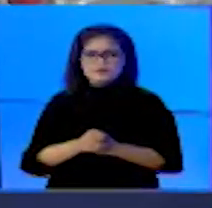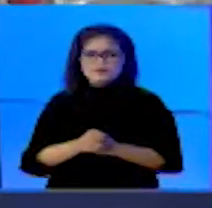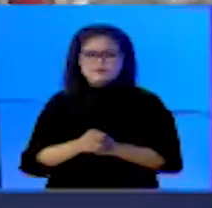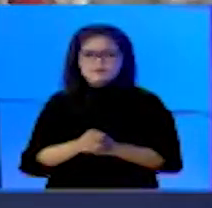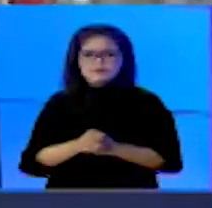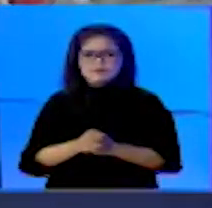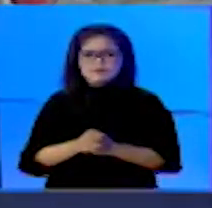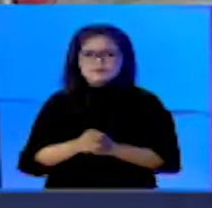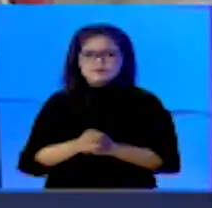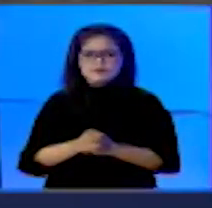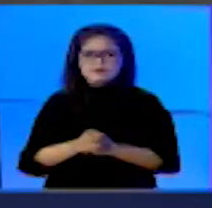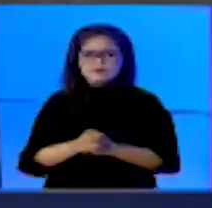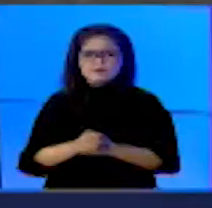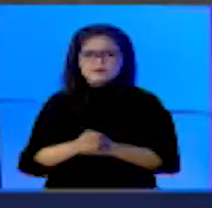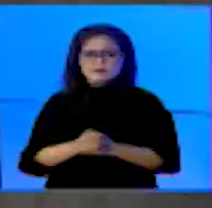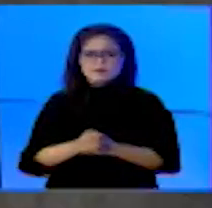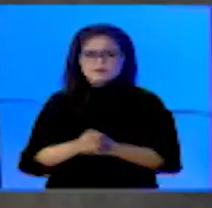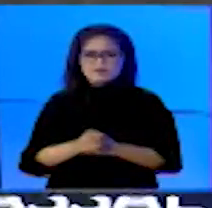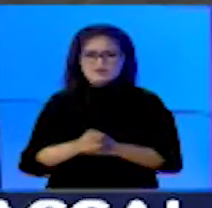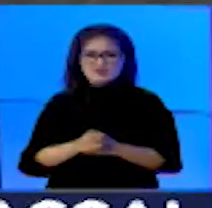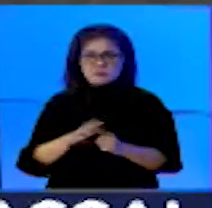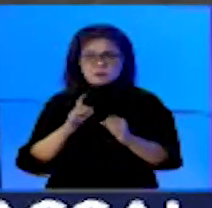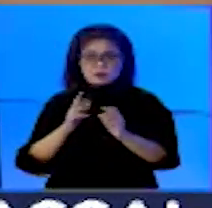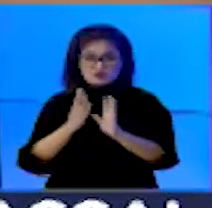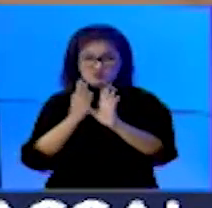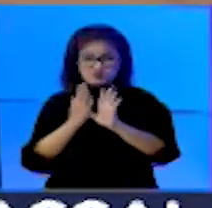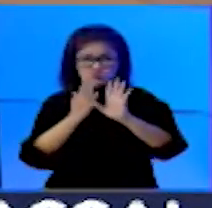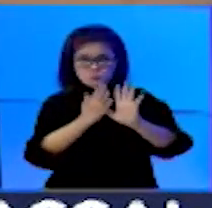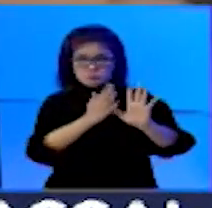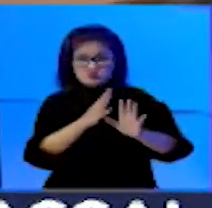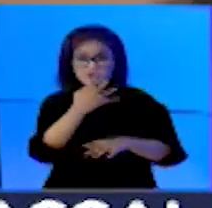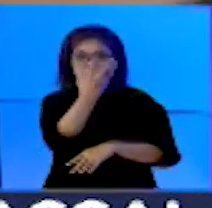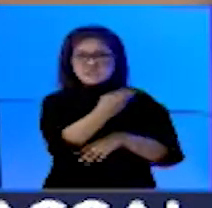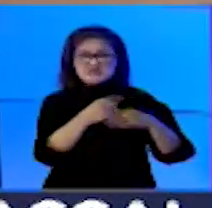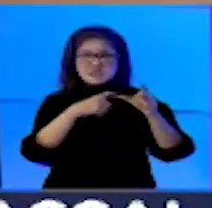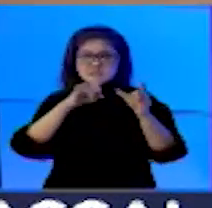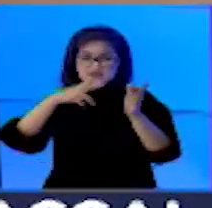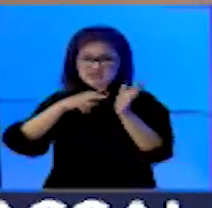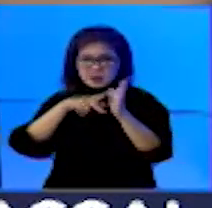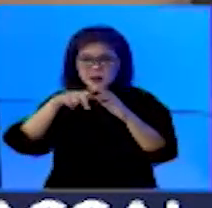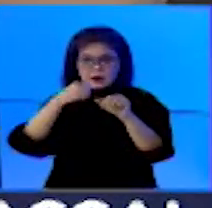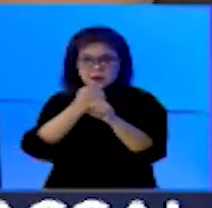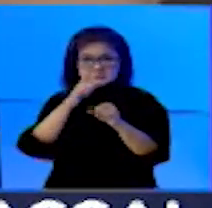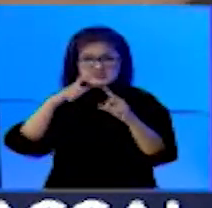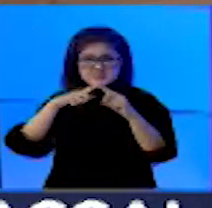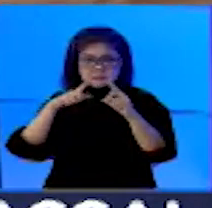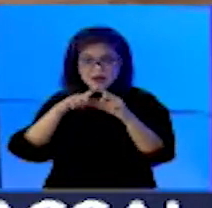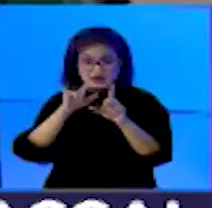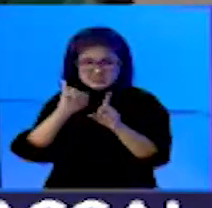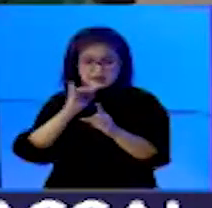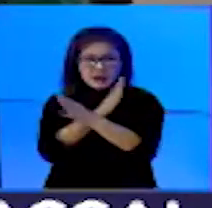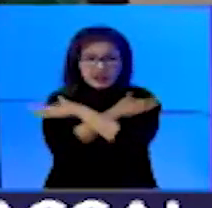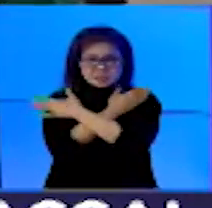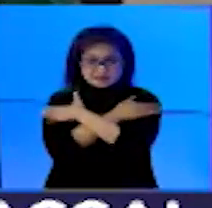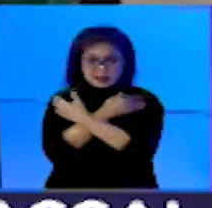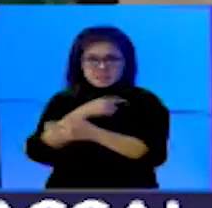hai satu persatu warga di desa serba jadi Darul Makmur Kabupaten Nagan Raya Aceh menjalani revite setelah